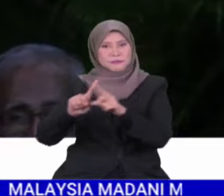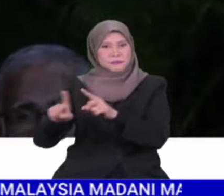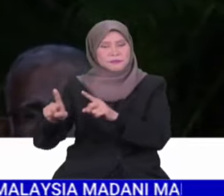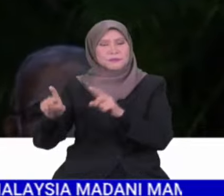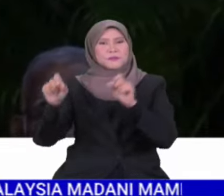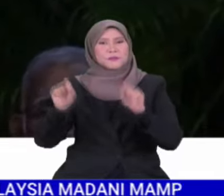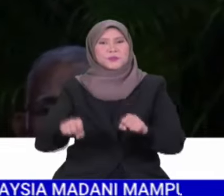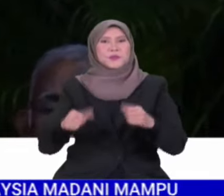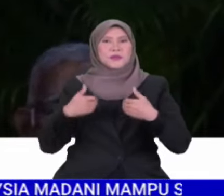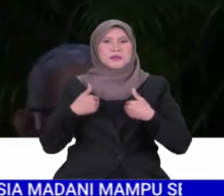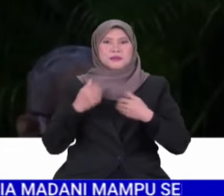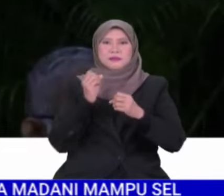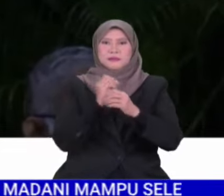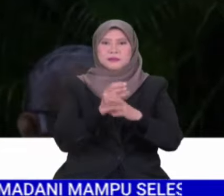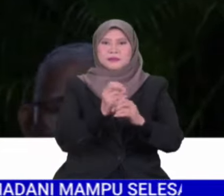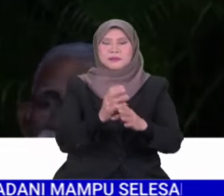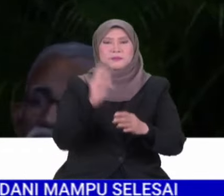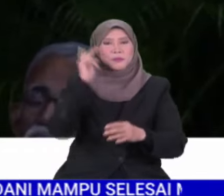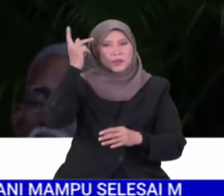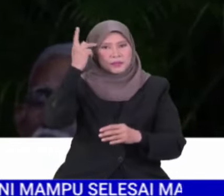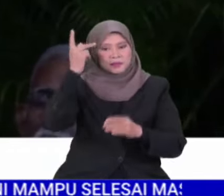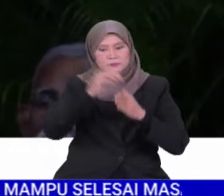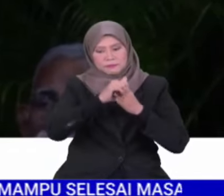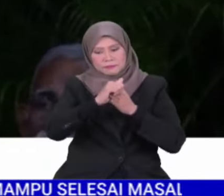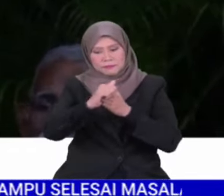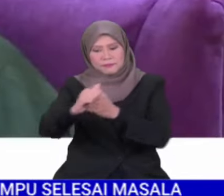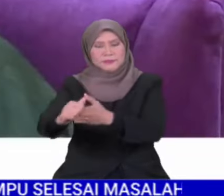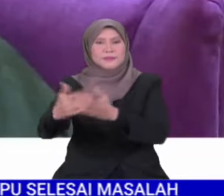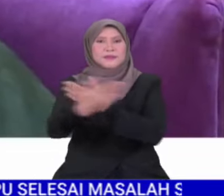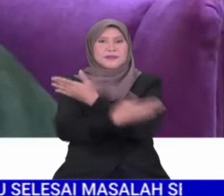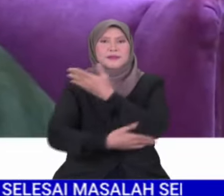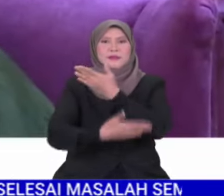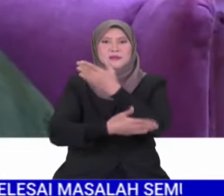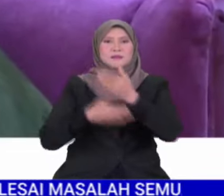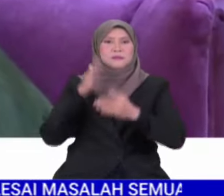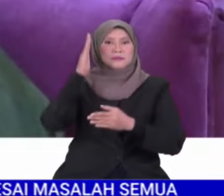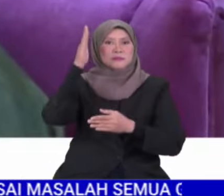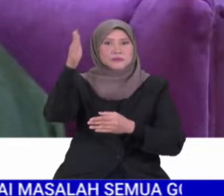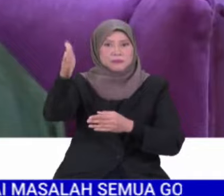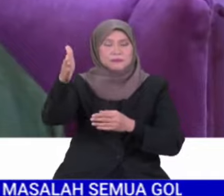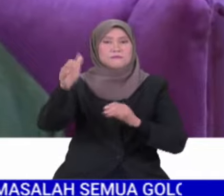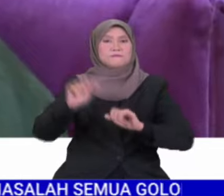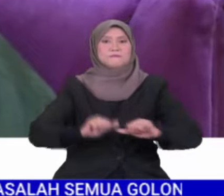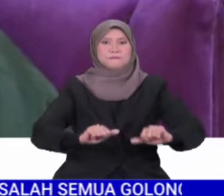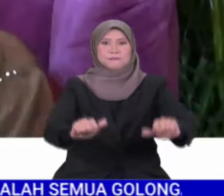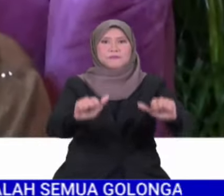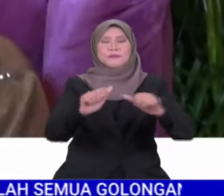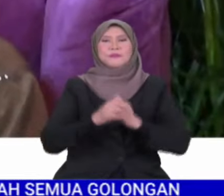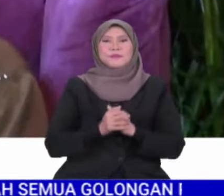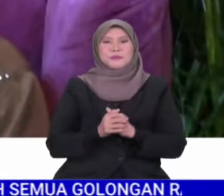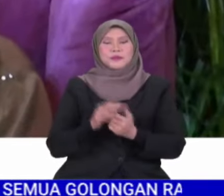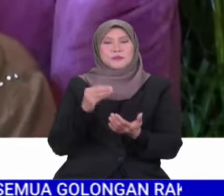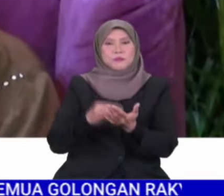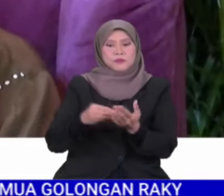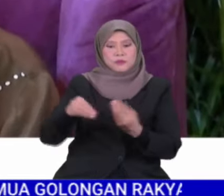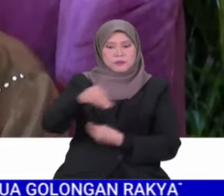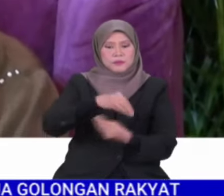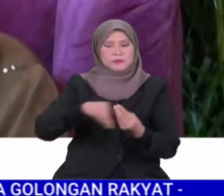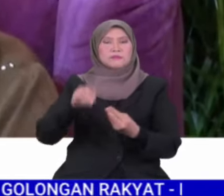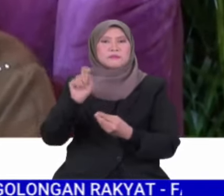perlu mempunyai iltizam politik untuk memacu institusi negara ke hadapan secara progresif. Model pembangunan negara juga